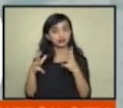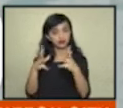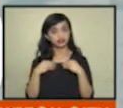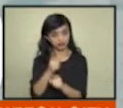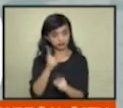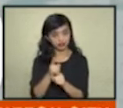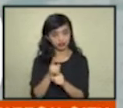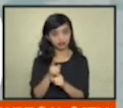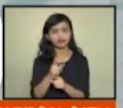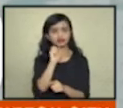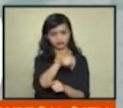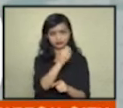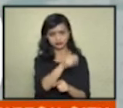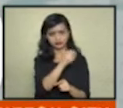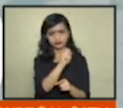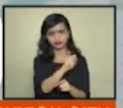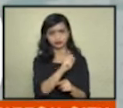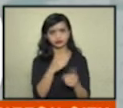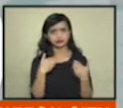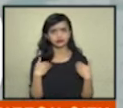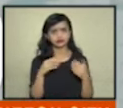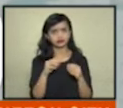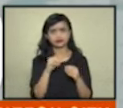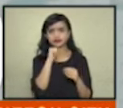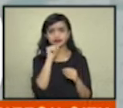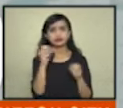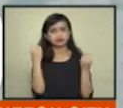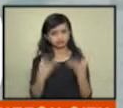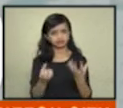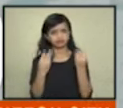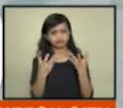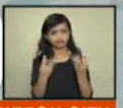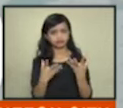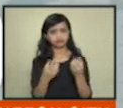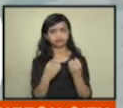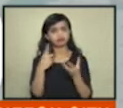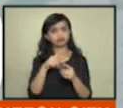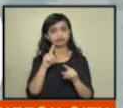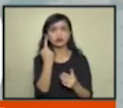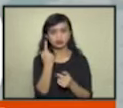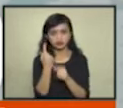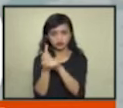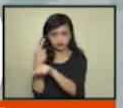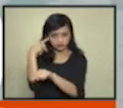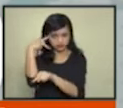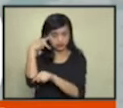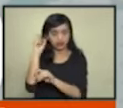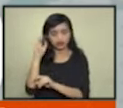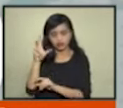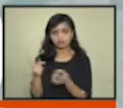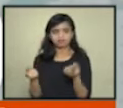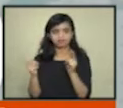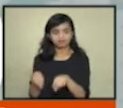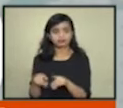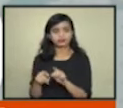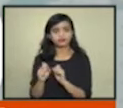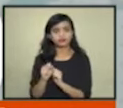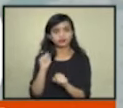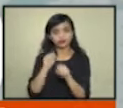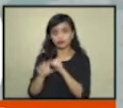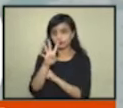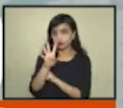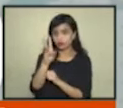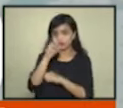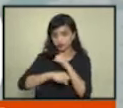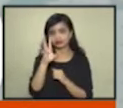pay, tama sir? Entitled naman talaga sila, hindi lang po siya. Marami pa ho, meron pa mga ibang staff dyan. Okay sir, ganito sa mangyari. So, 46